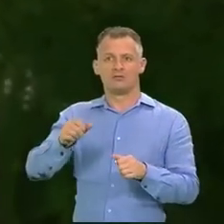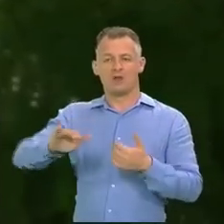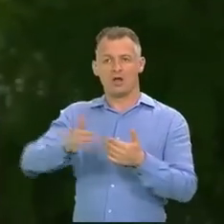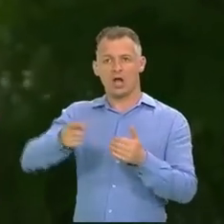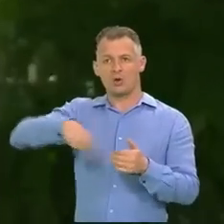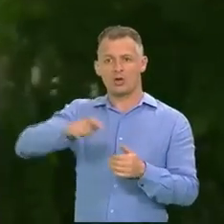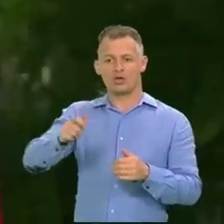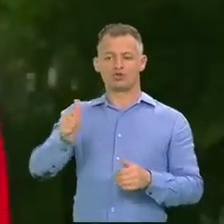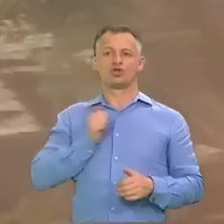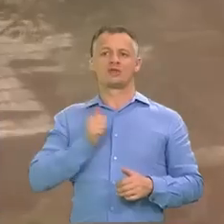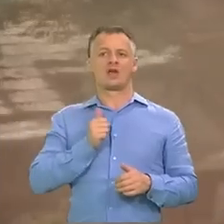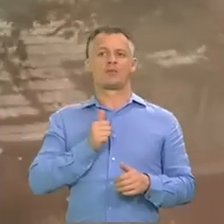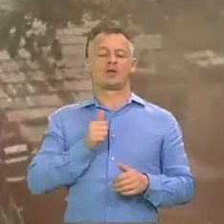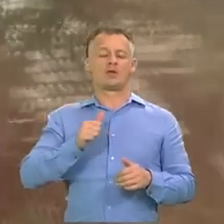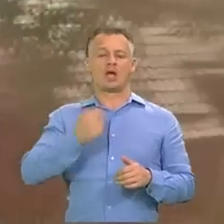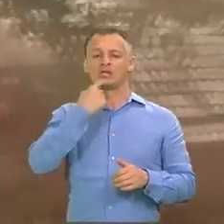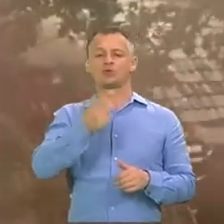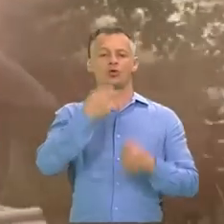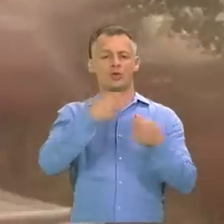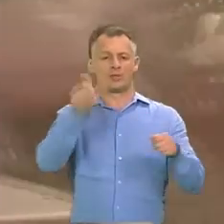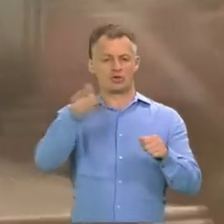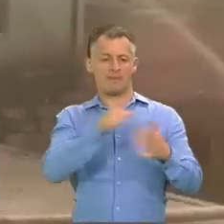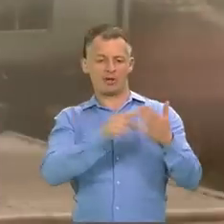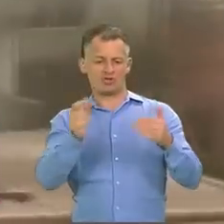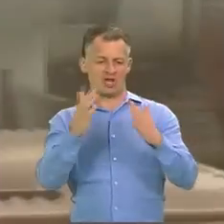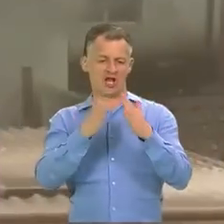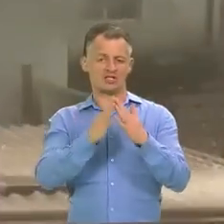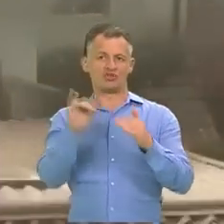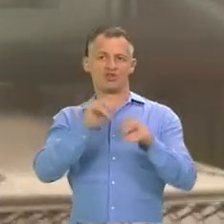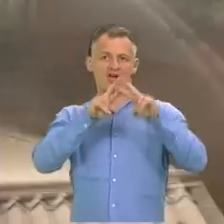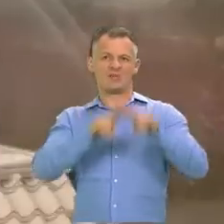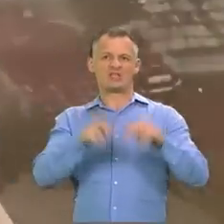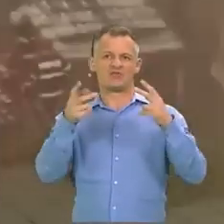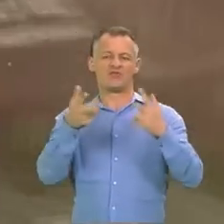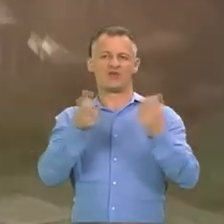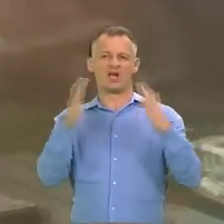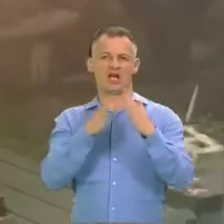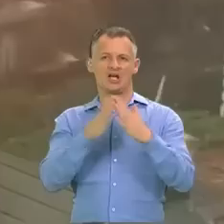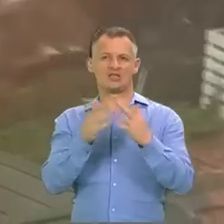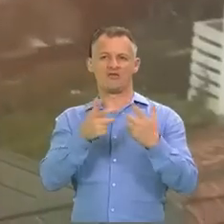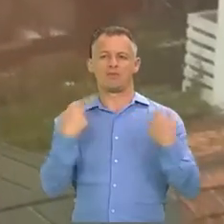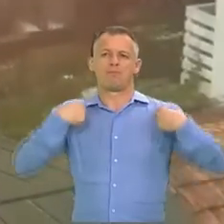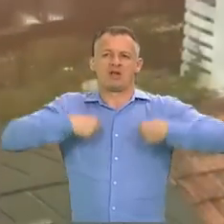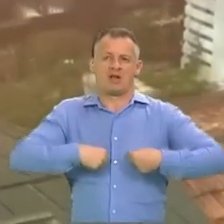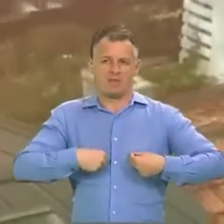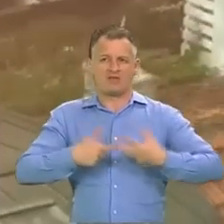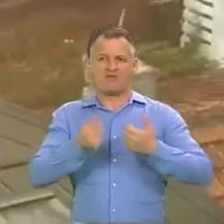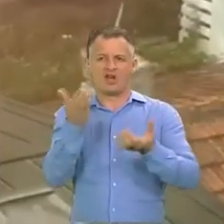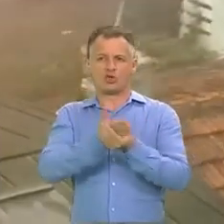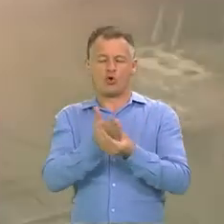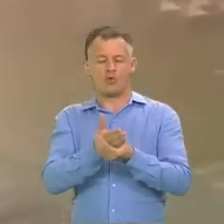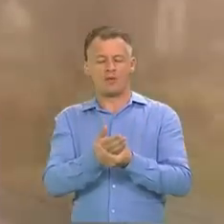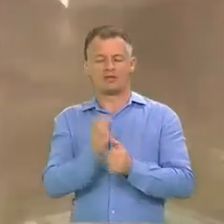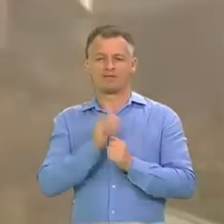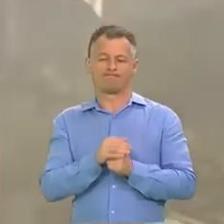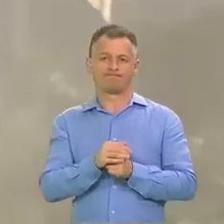evacuat toată clădirea. La asta ne gândeam și noi, cei care au rămas fără casă, fără îmbrăcăminte, fără documente. O